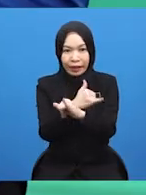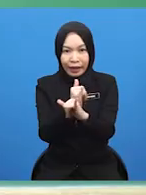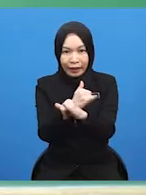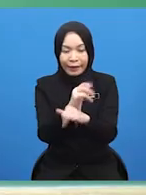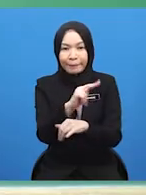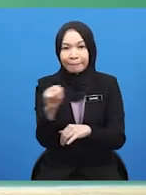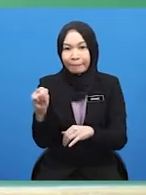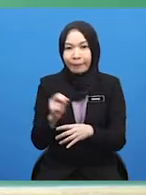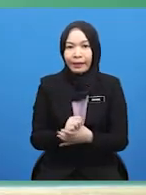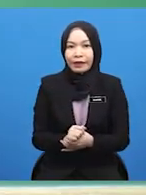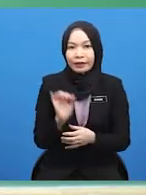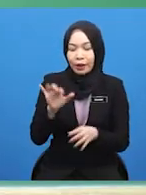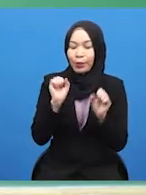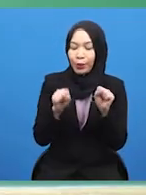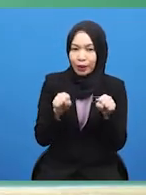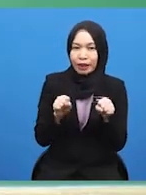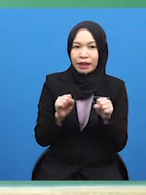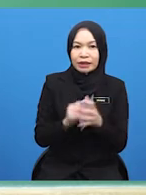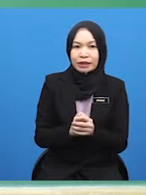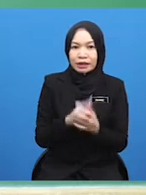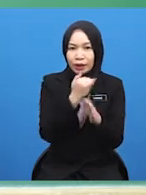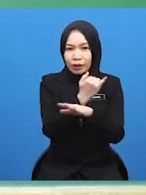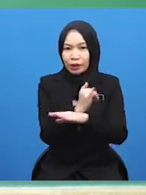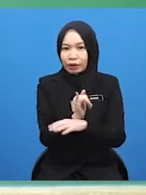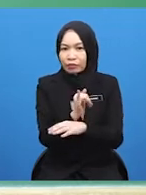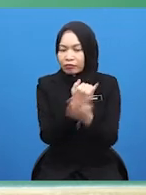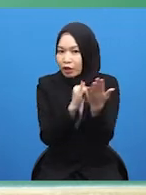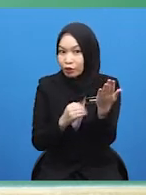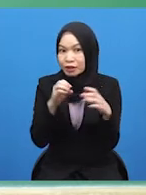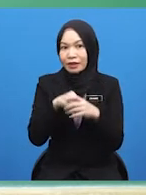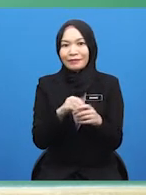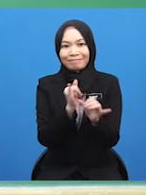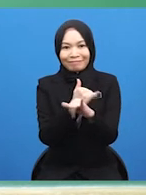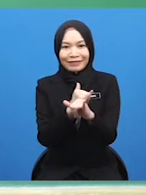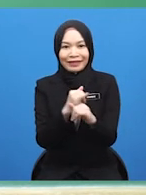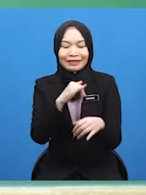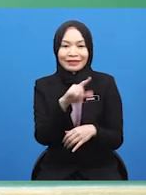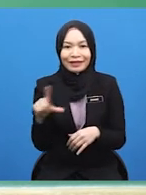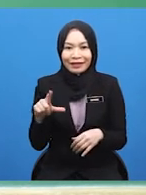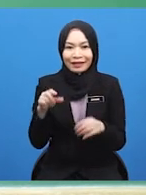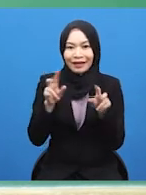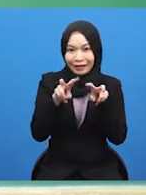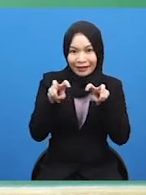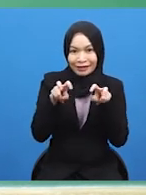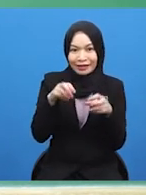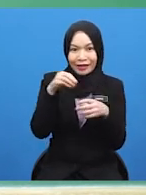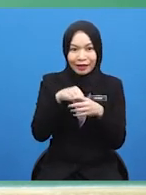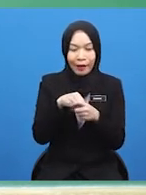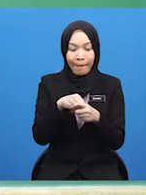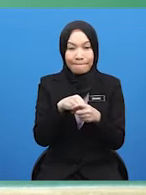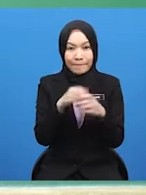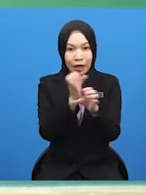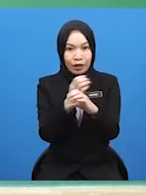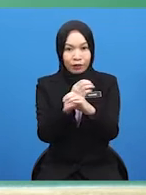Don. Pelajar sekalian, lukisan dalam bidang pengkaryaan merupakan kajian terhadap bentuk atau komposisi